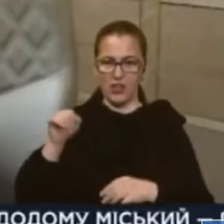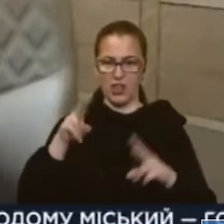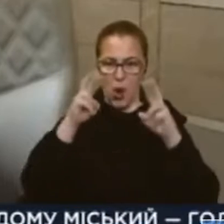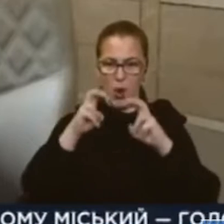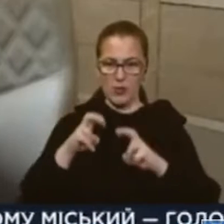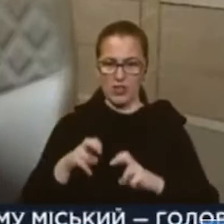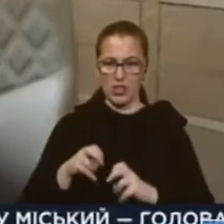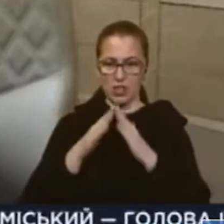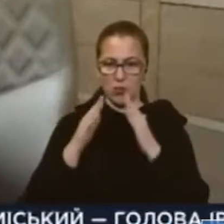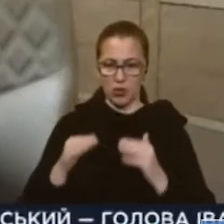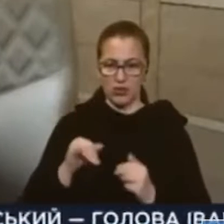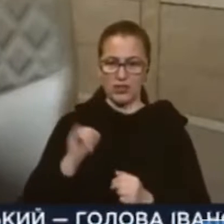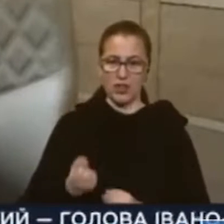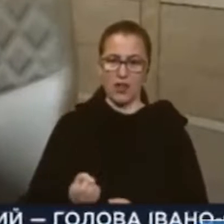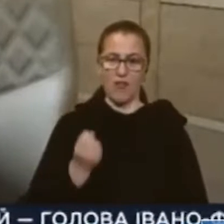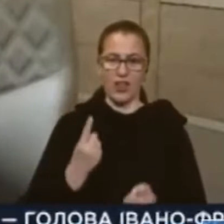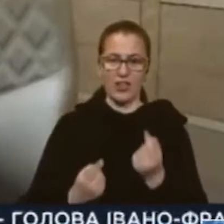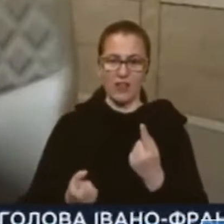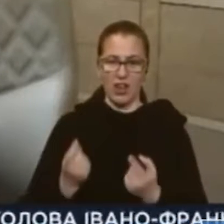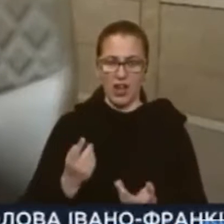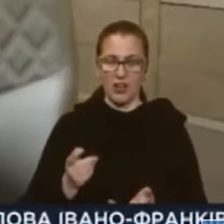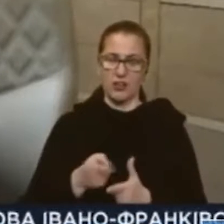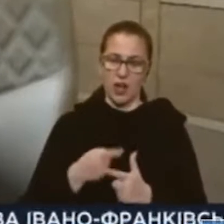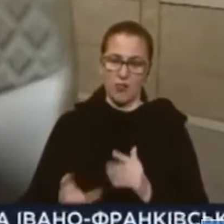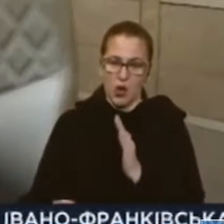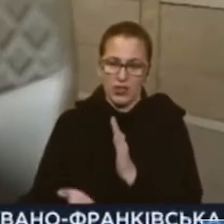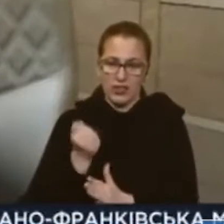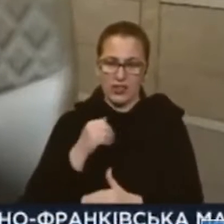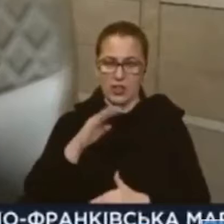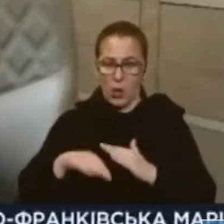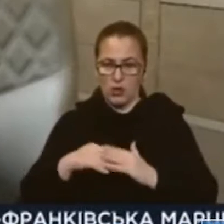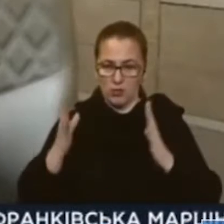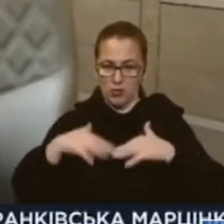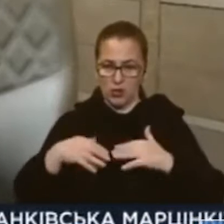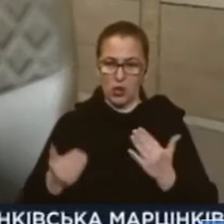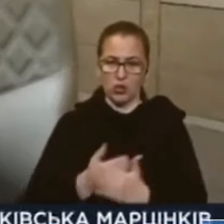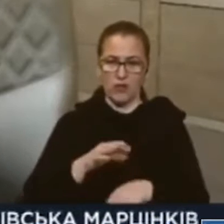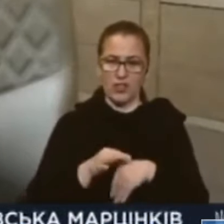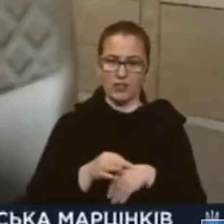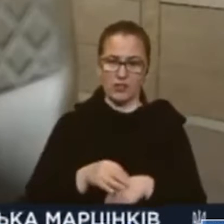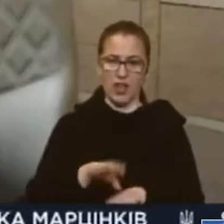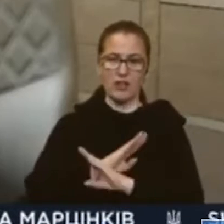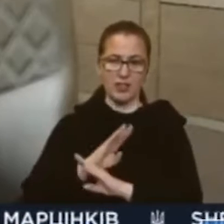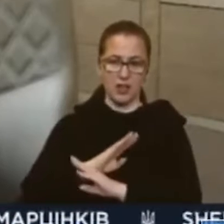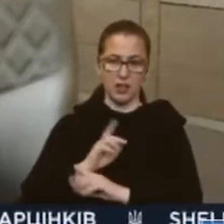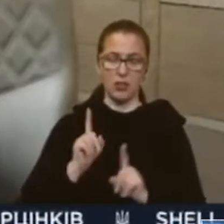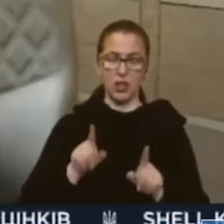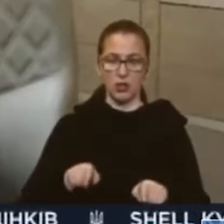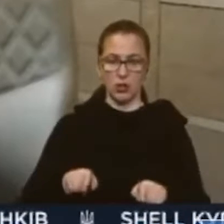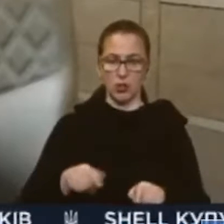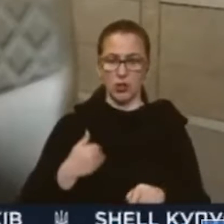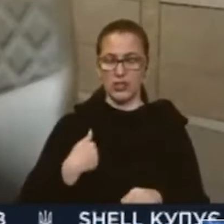обстеження будинків і виявляють або достають з-під руїн нові тіла загиблих.